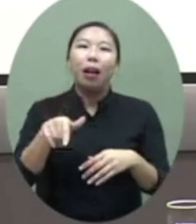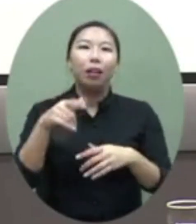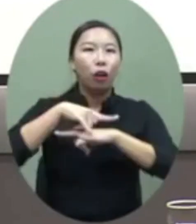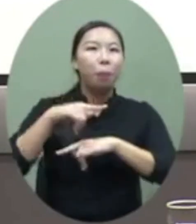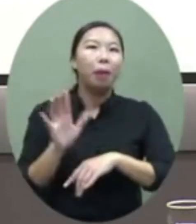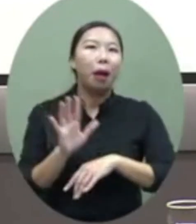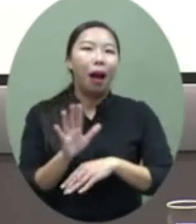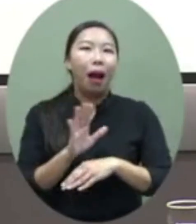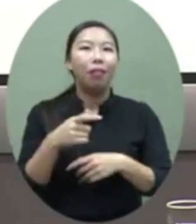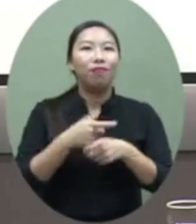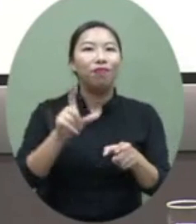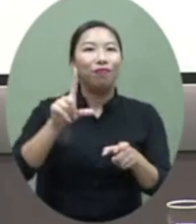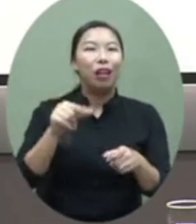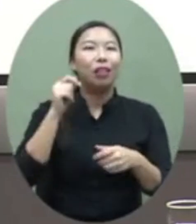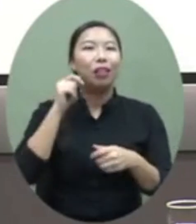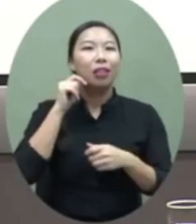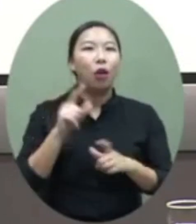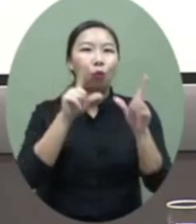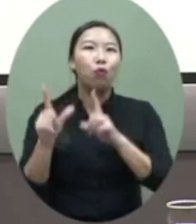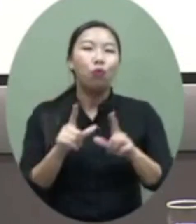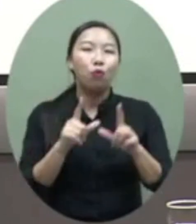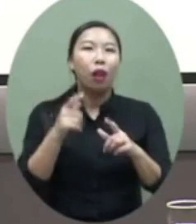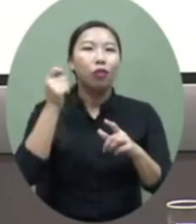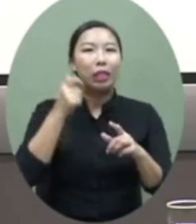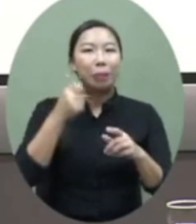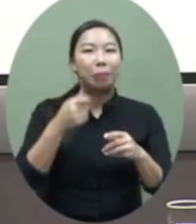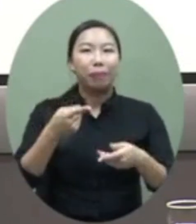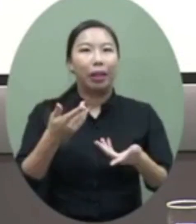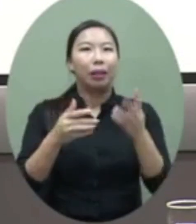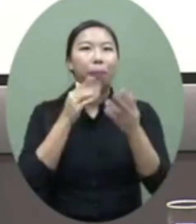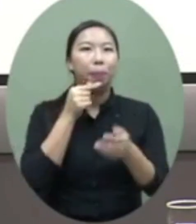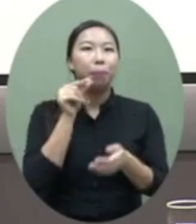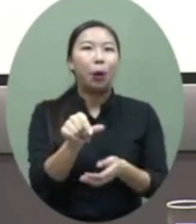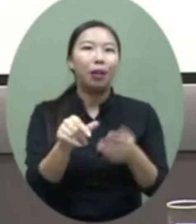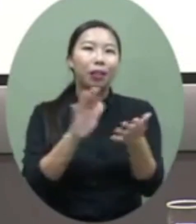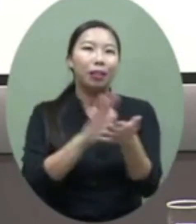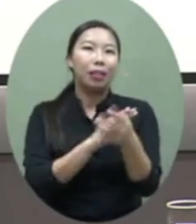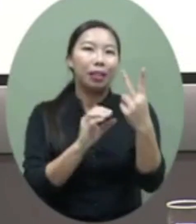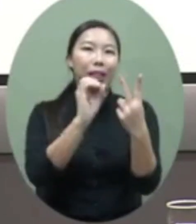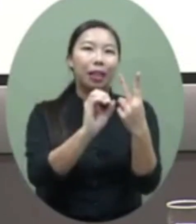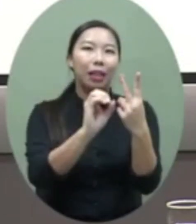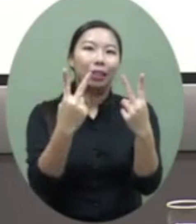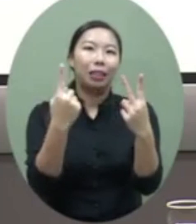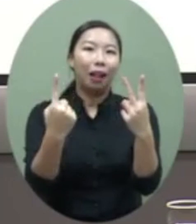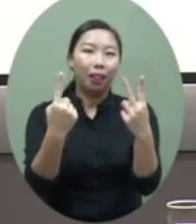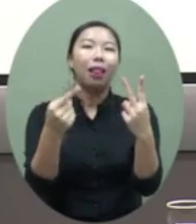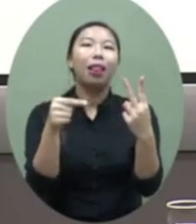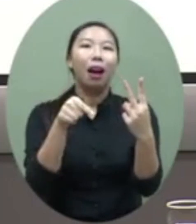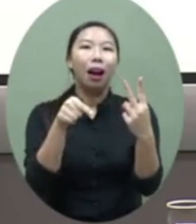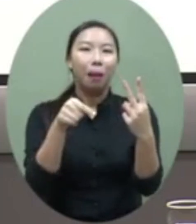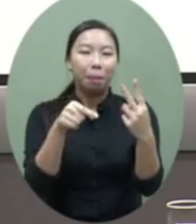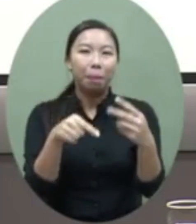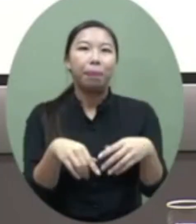我哋簡稱呢個叫2021年嘅項目啦，即係喺嚟緊嘅下個星期一